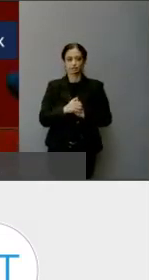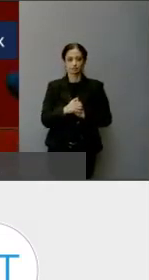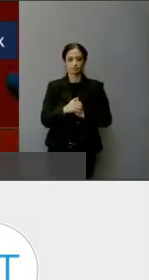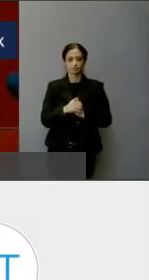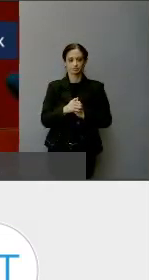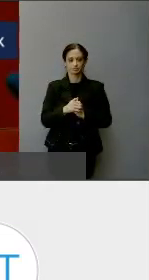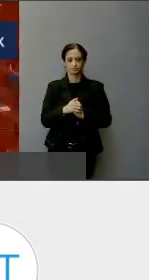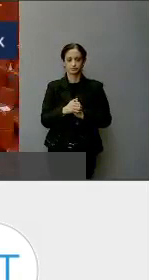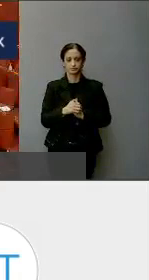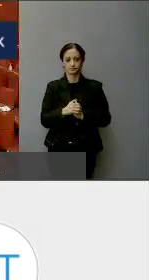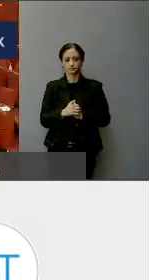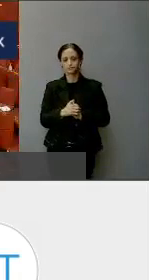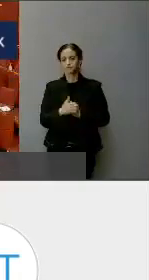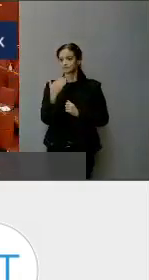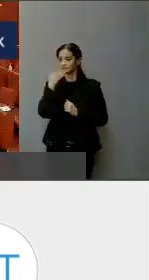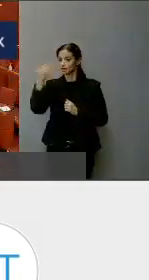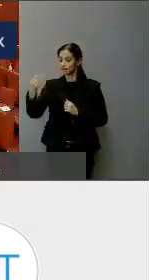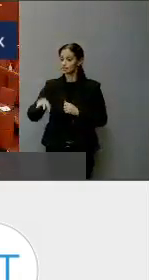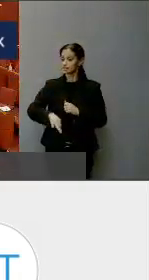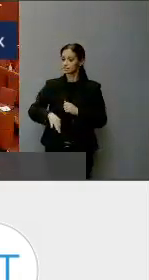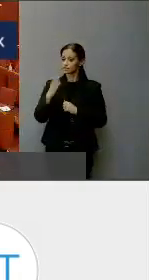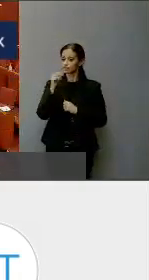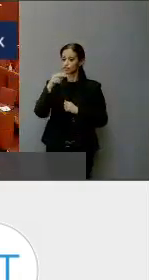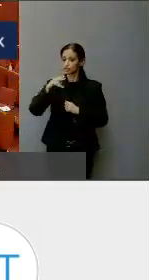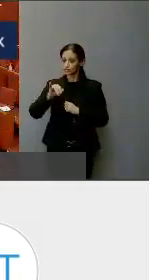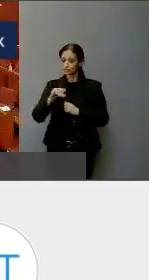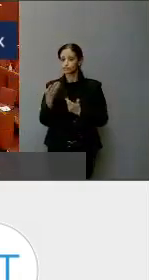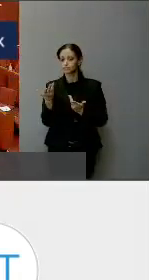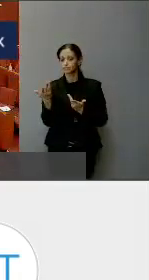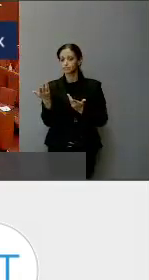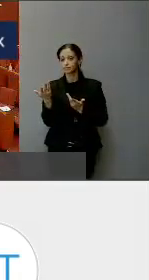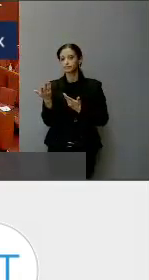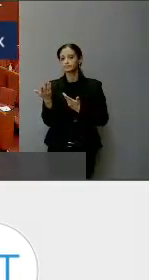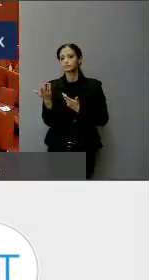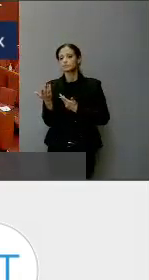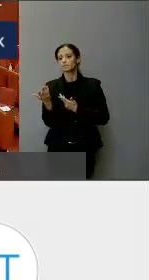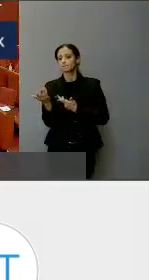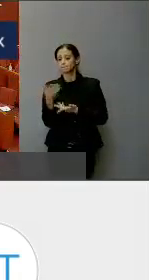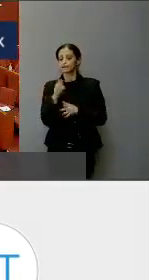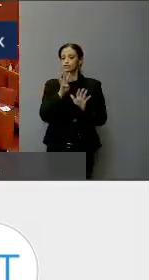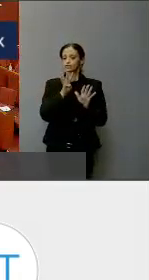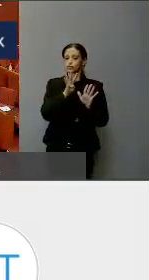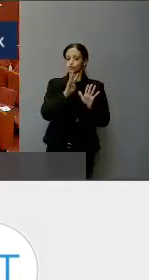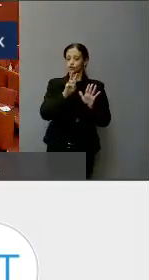grazie allora assessori cenci abbiamo detto ecco dal 98 98